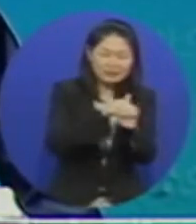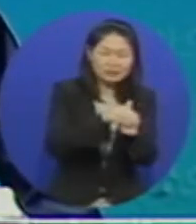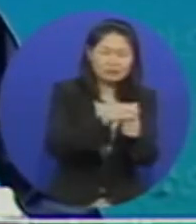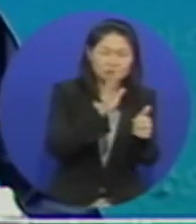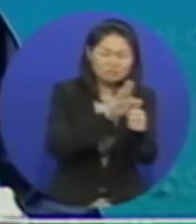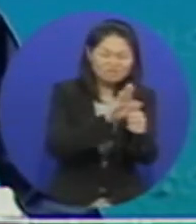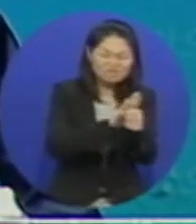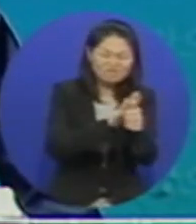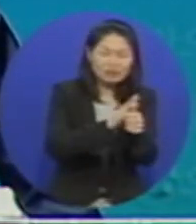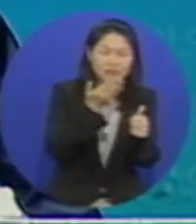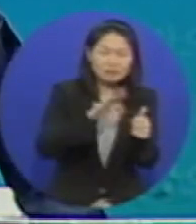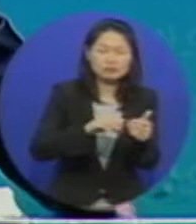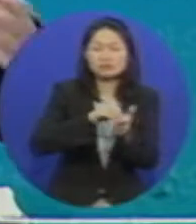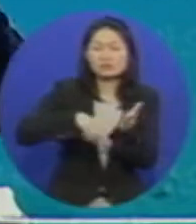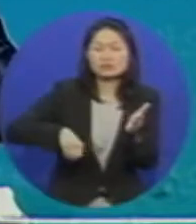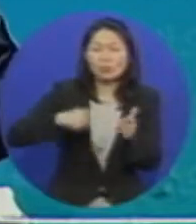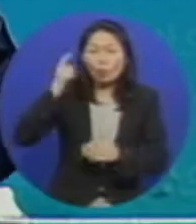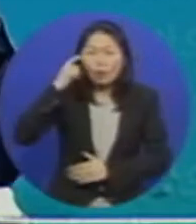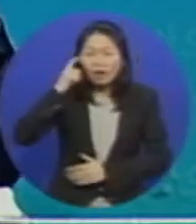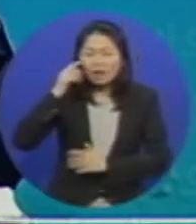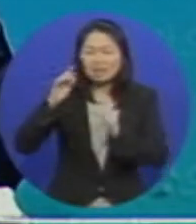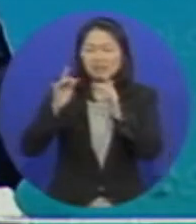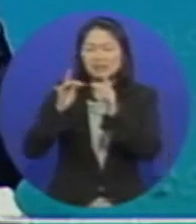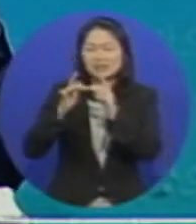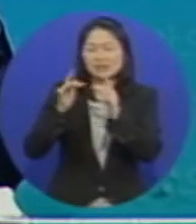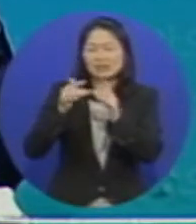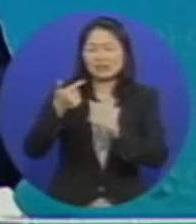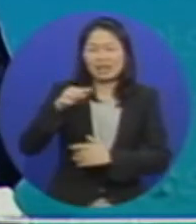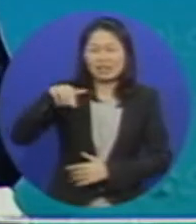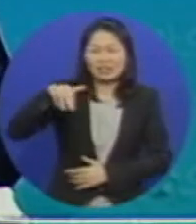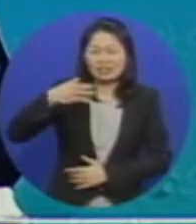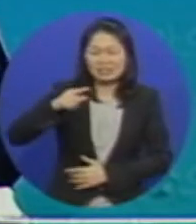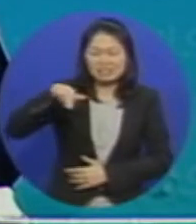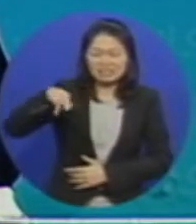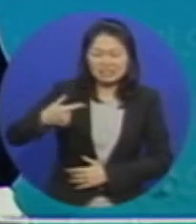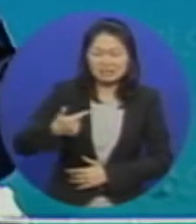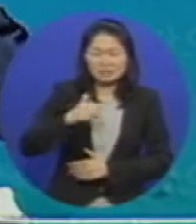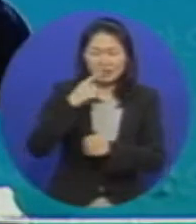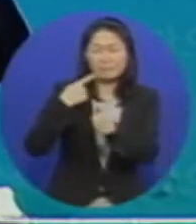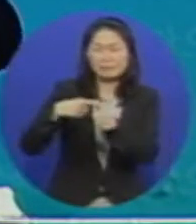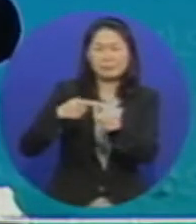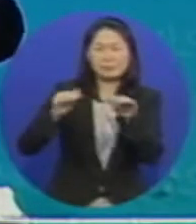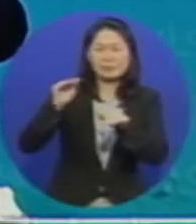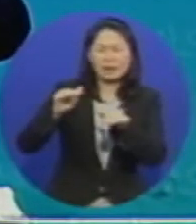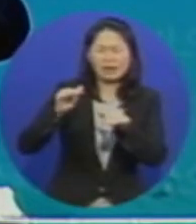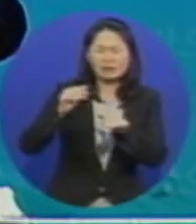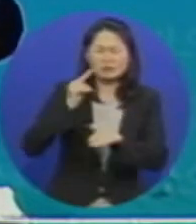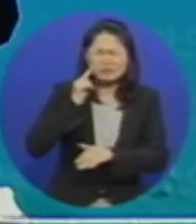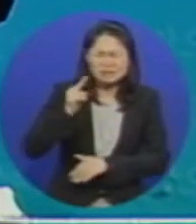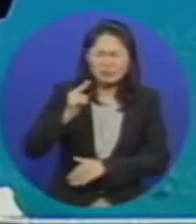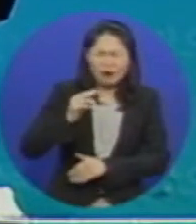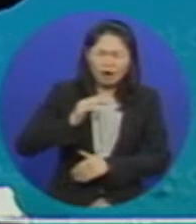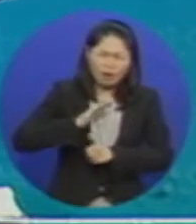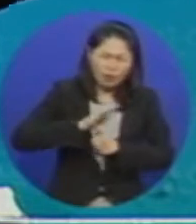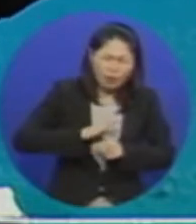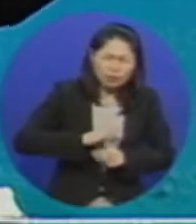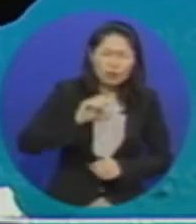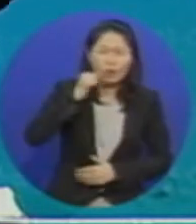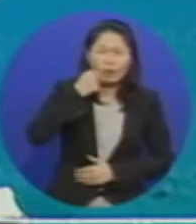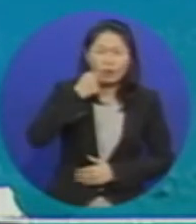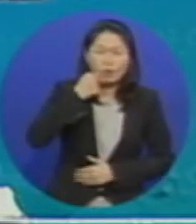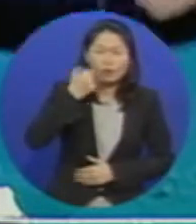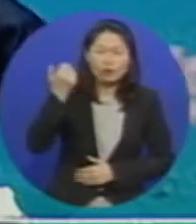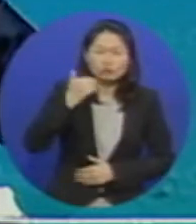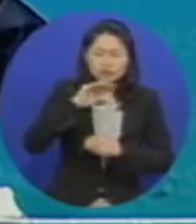비난이 너무 9 동안의 괴로워서 견딜 수가 없어서 누구나 다 되고 싶은 국가대표 감독